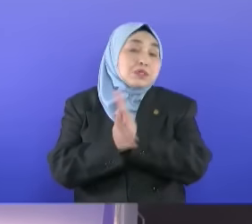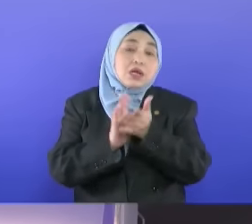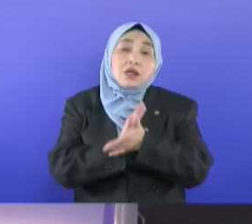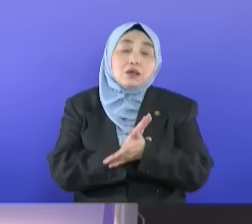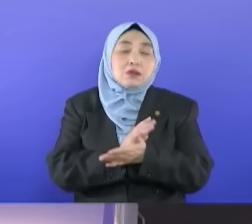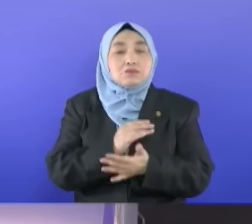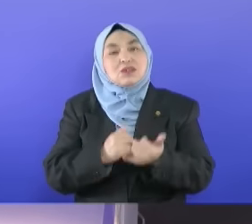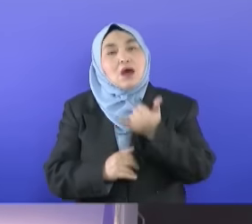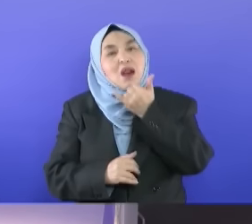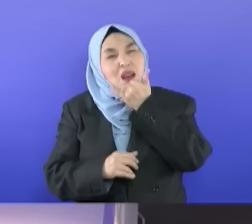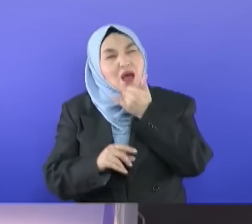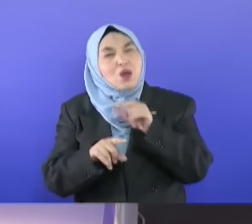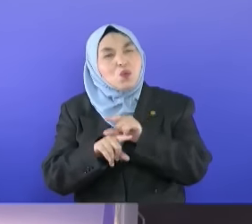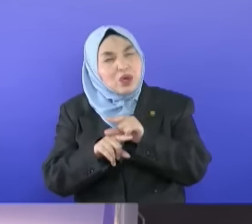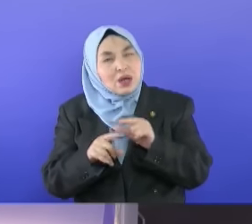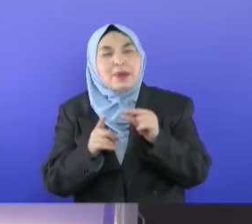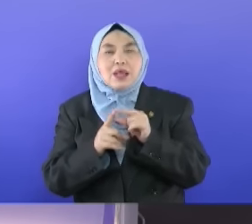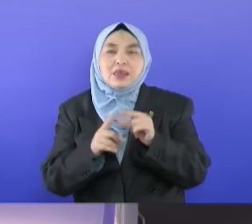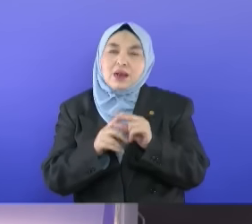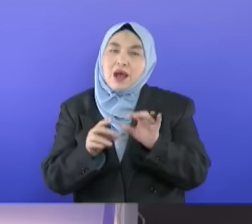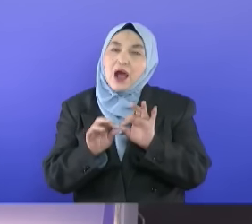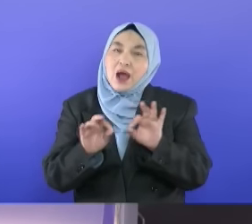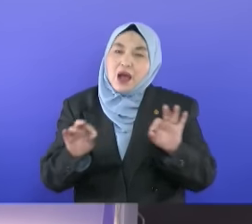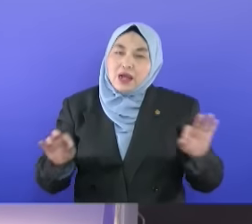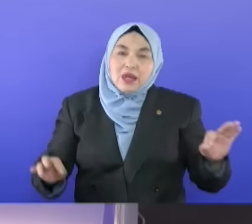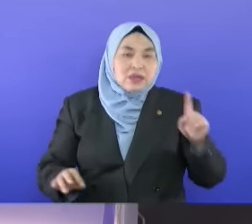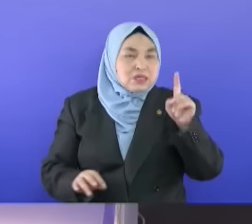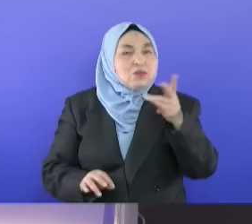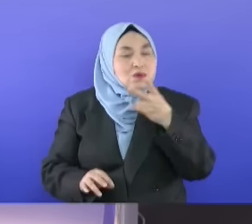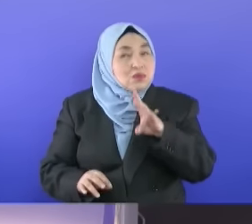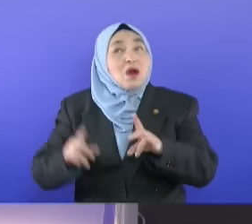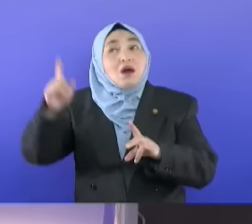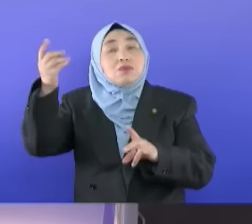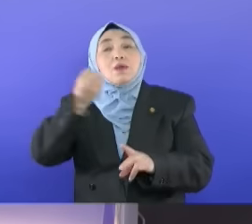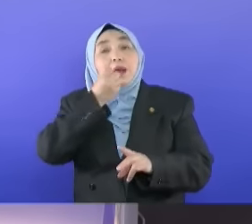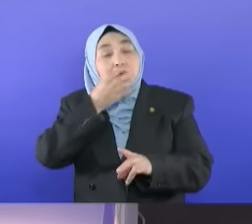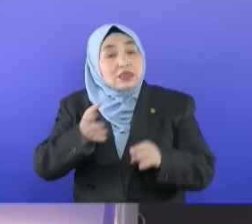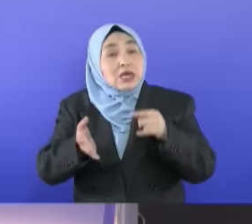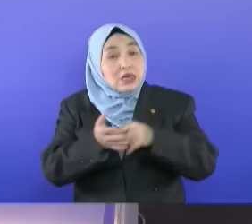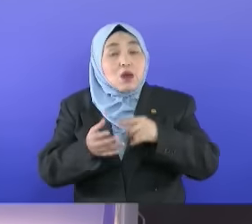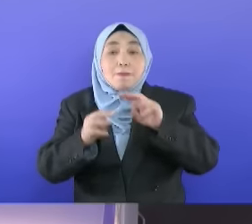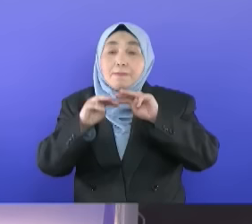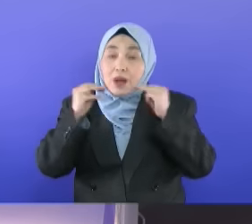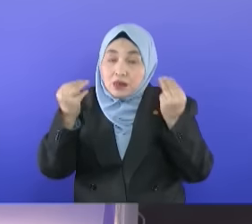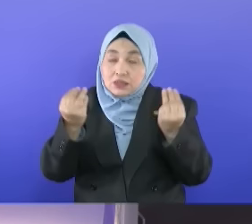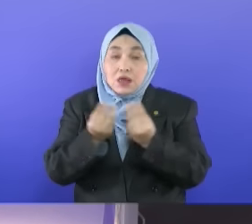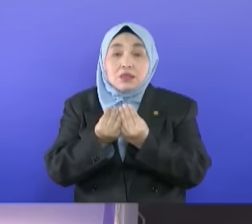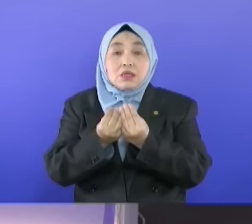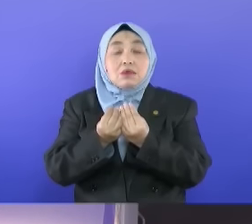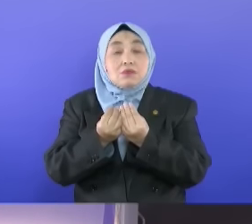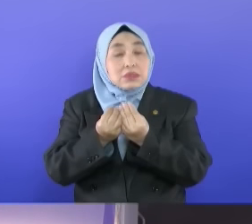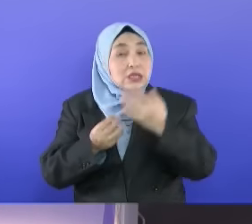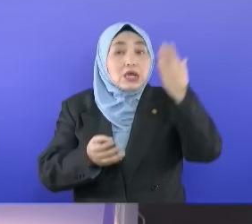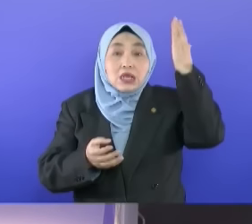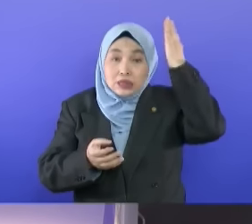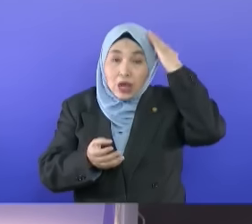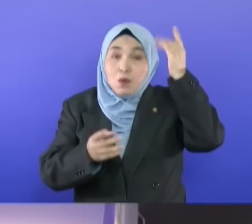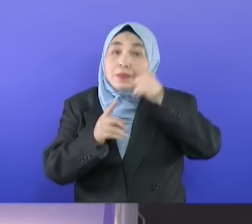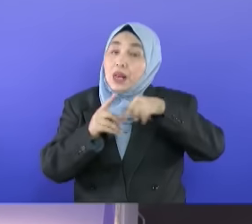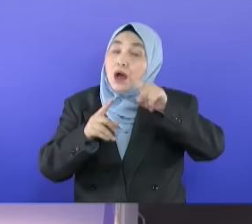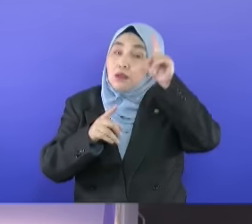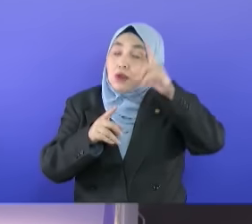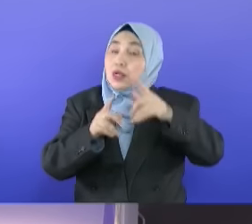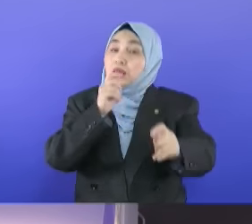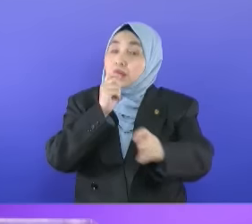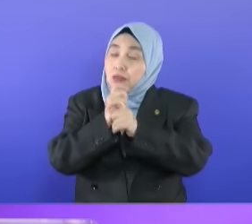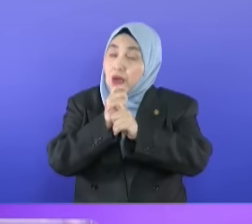salah guna kepada ayat 117 sebentar tadi padahal allah cakap ini bagi kaum yang dia tahu bila Allah Tentukan